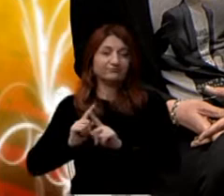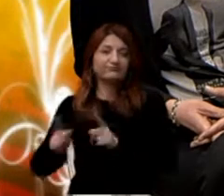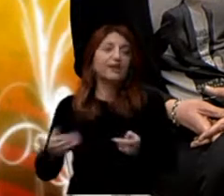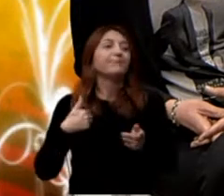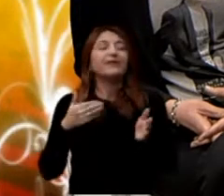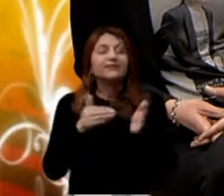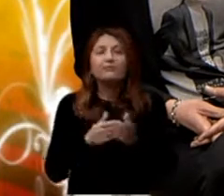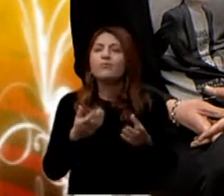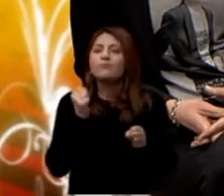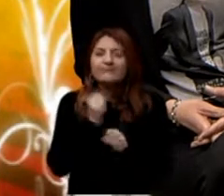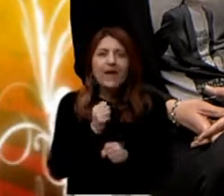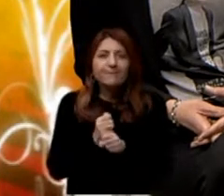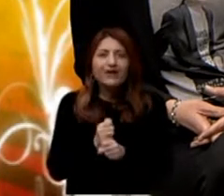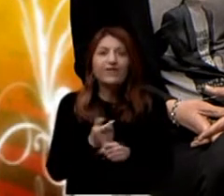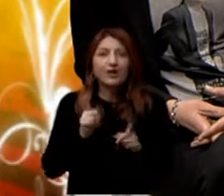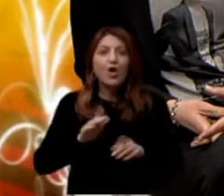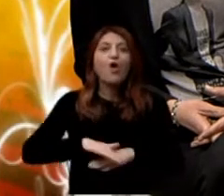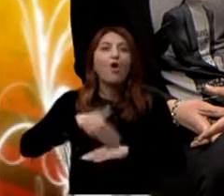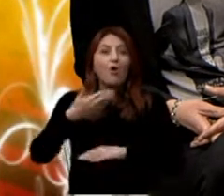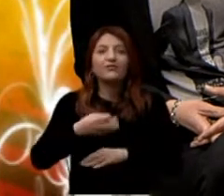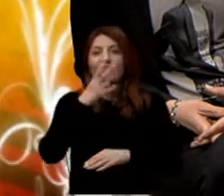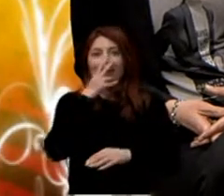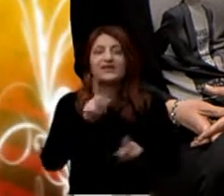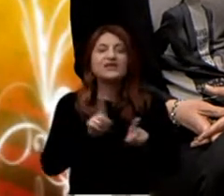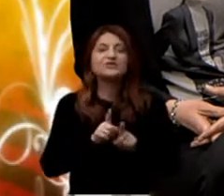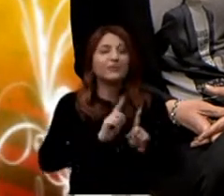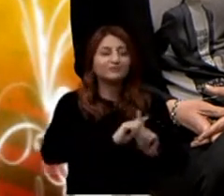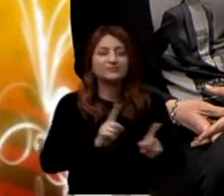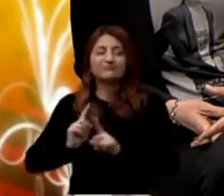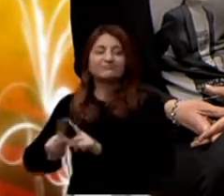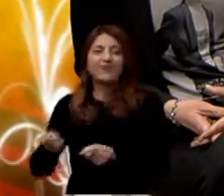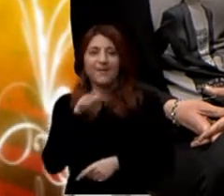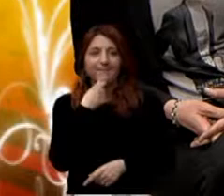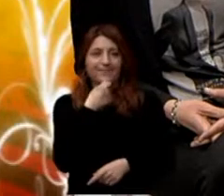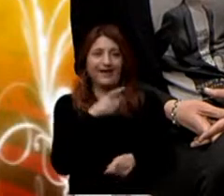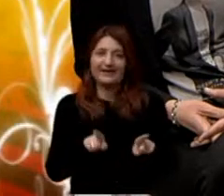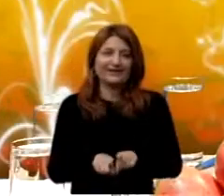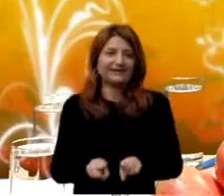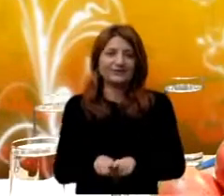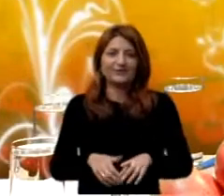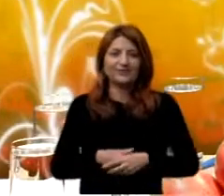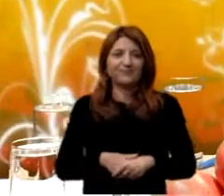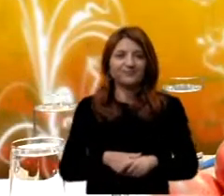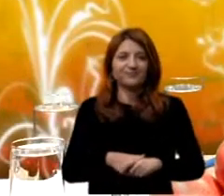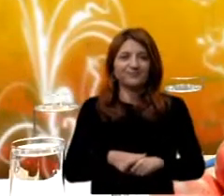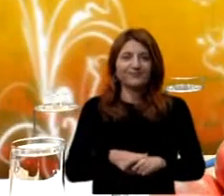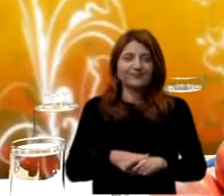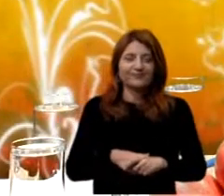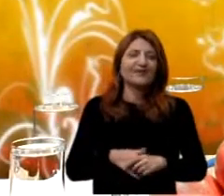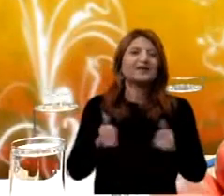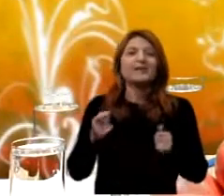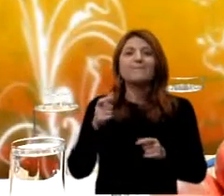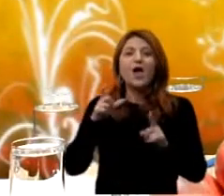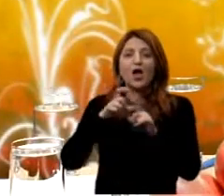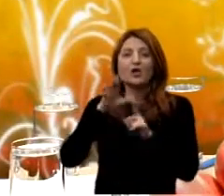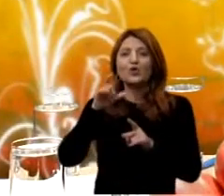reagirati i naravno da je tu onda i različita prehrana. Da. Sad ćemo malo dati